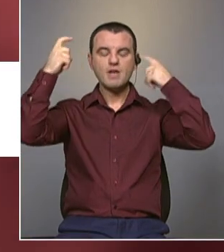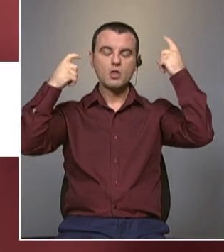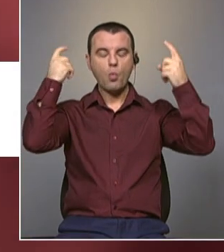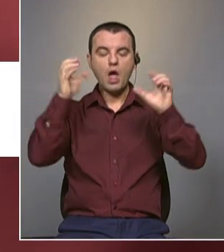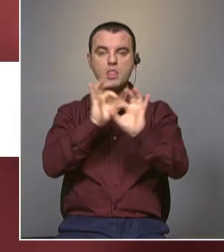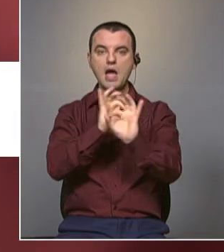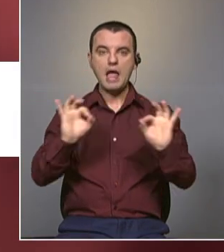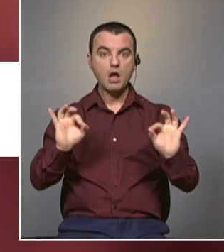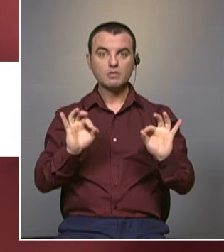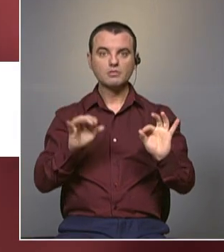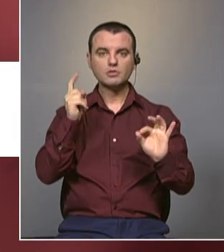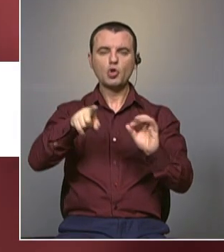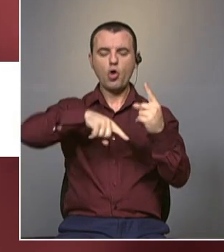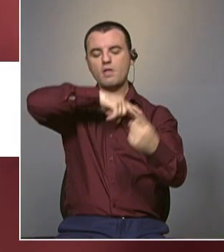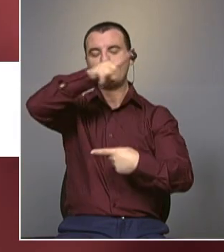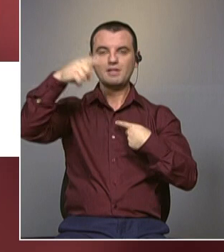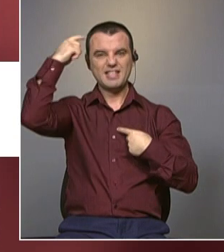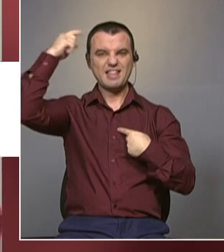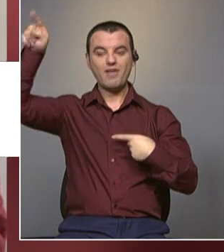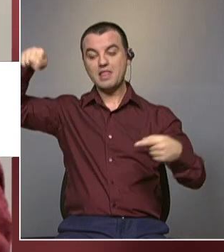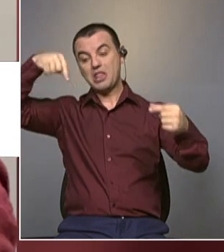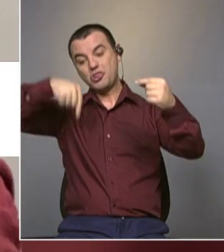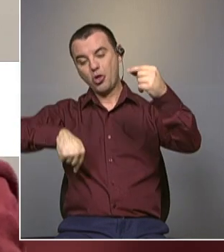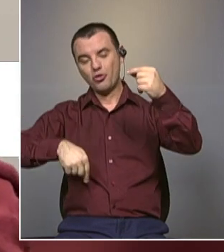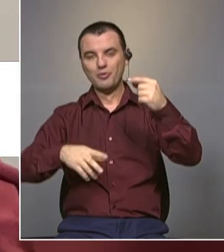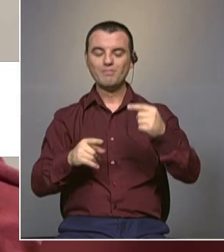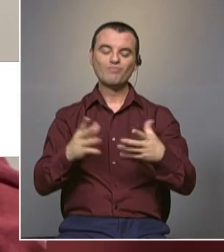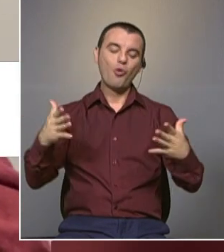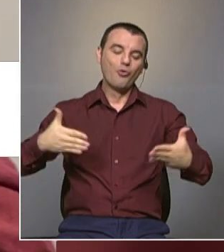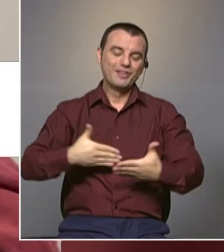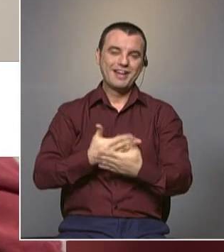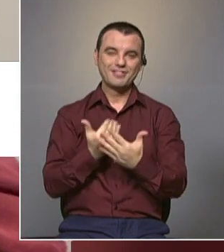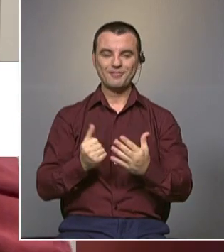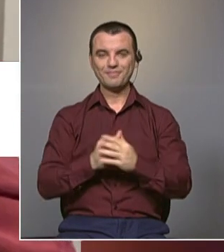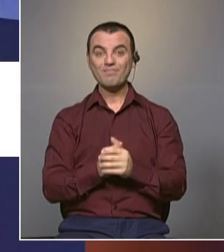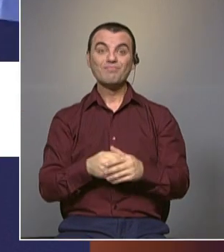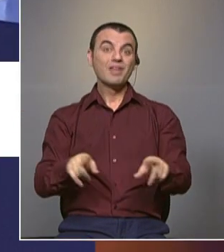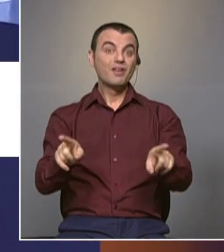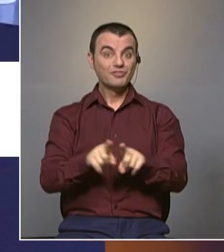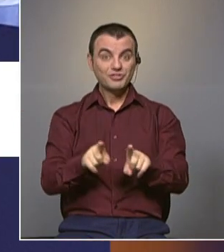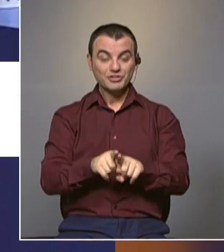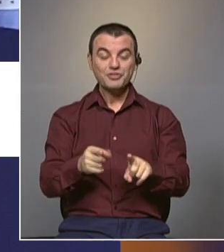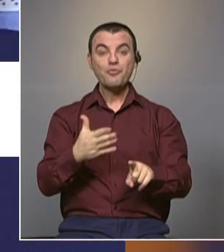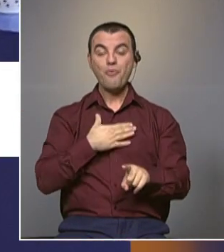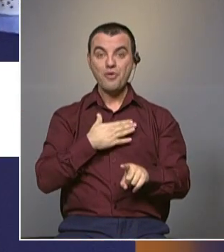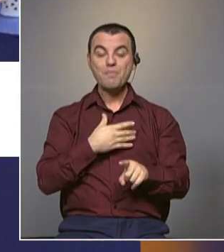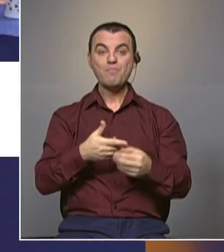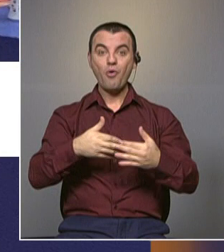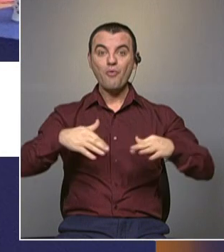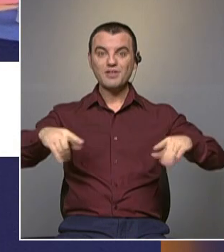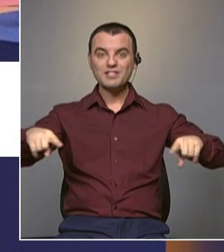с главата надолу. Беше много интересно. Това беше на първото, което ни заведоха. Също има много